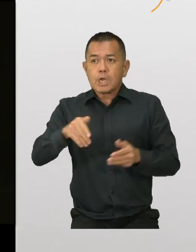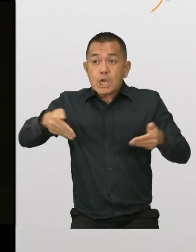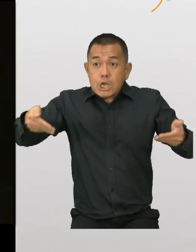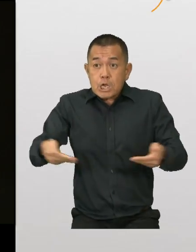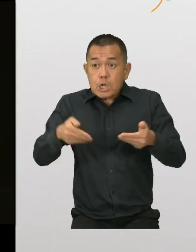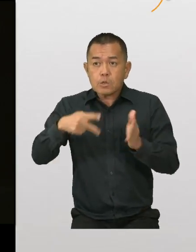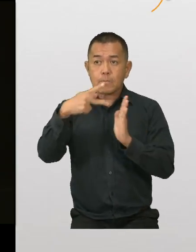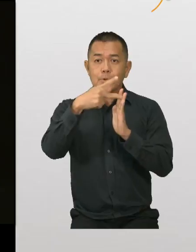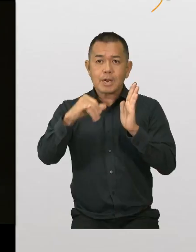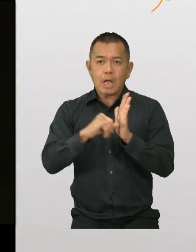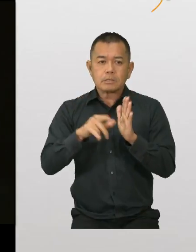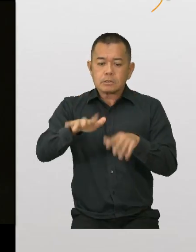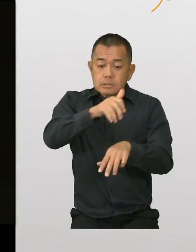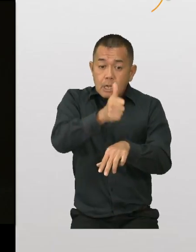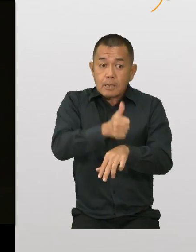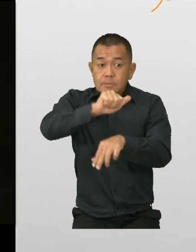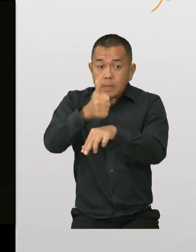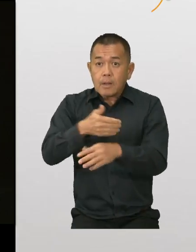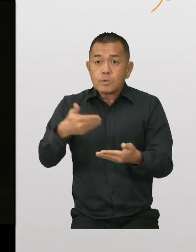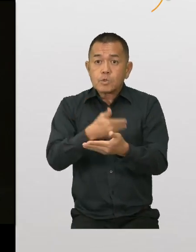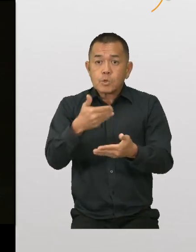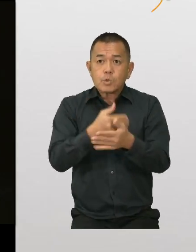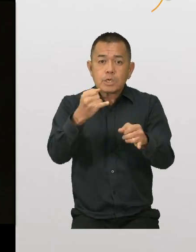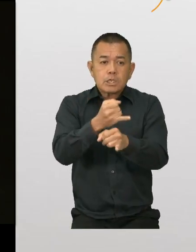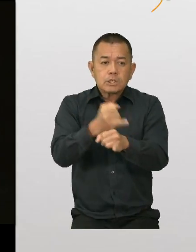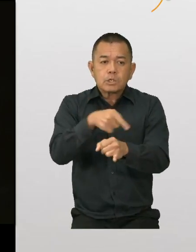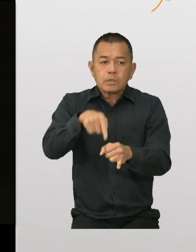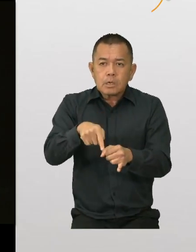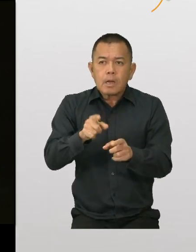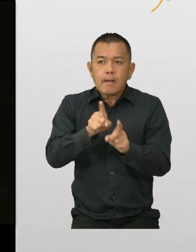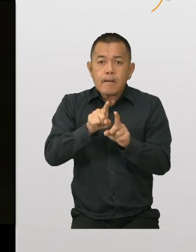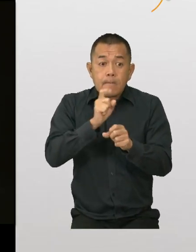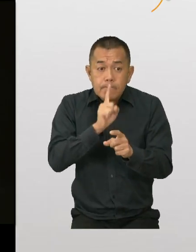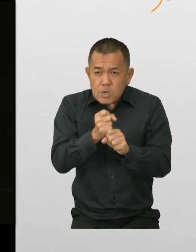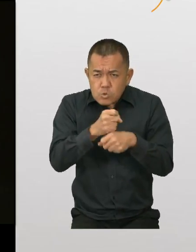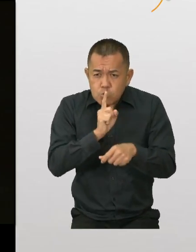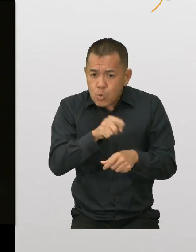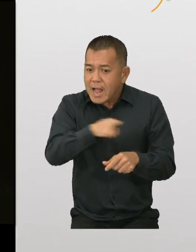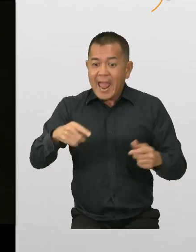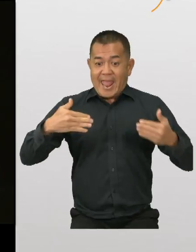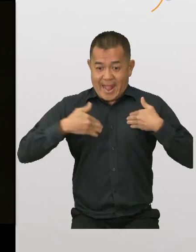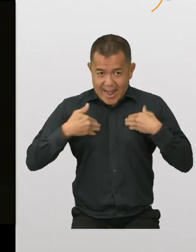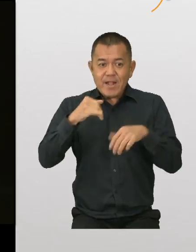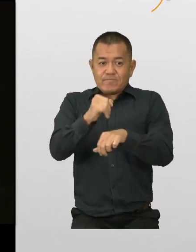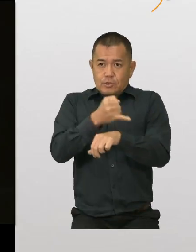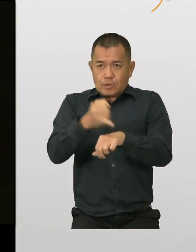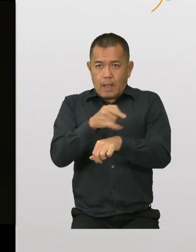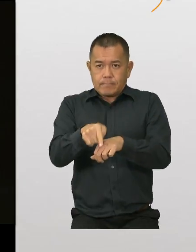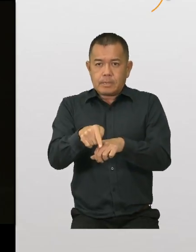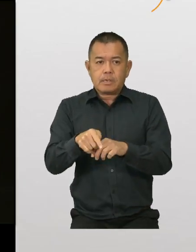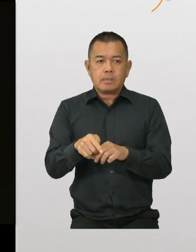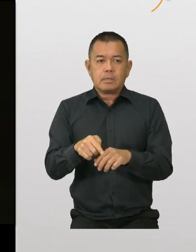and investors and to reassure our people about their jobs and livelihood. 和机构 He set up several new companies